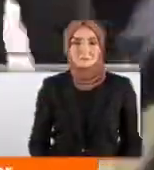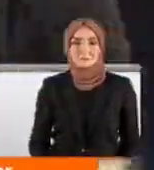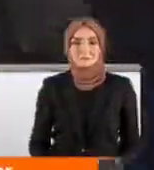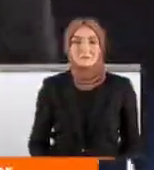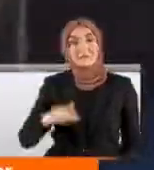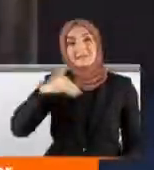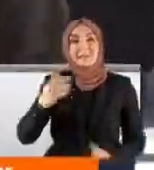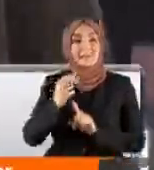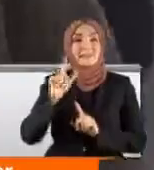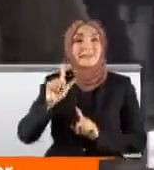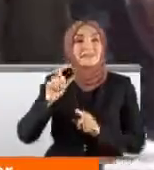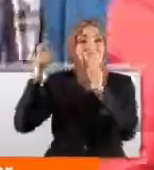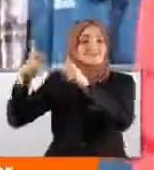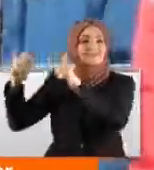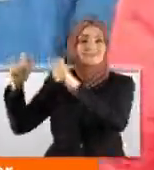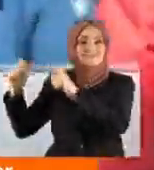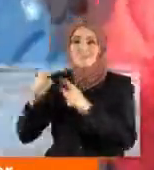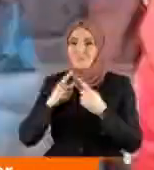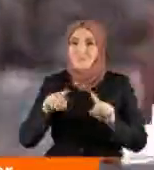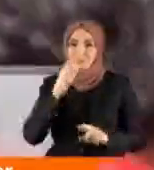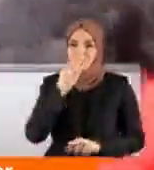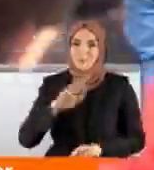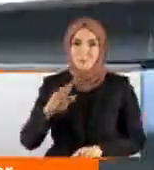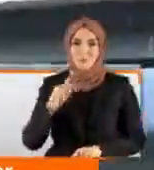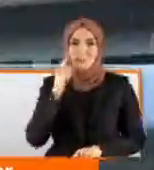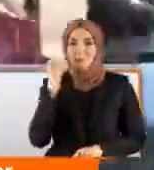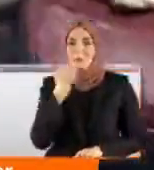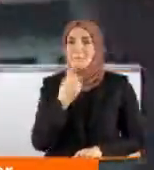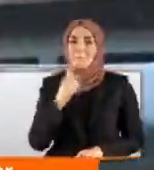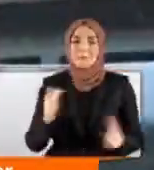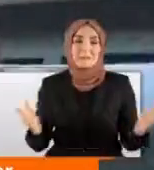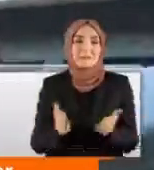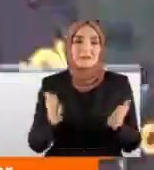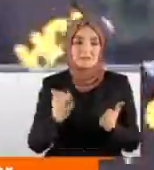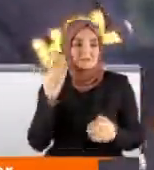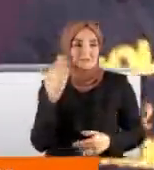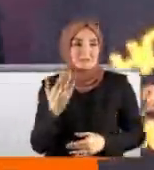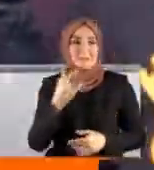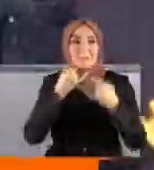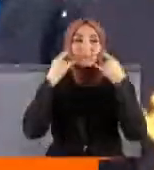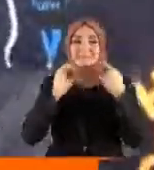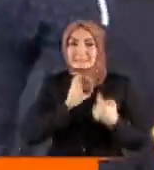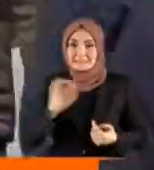Diğer illerde de durum farklı değildi. Binlerce kişi maskesiz, mesafesiz halde kalabalıklara karıştı.